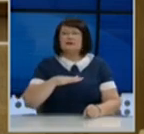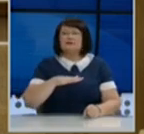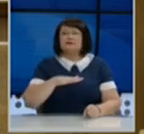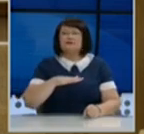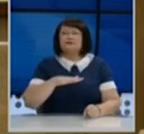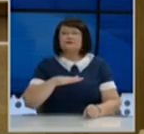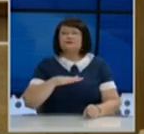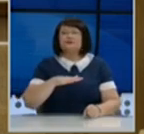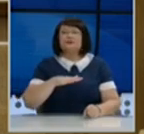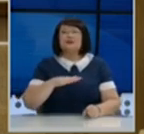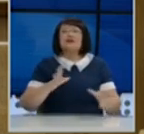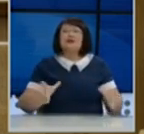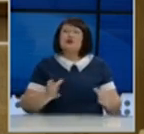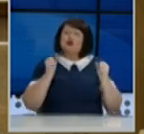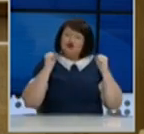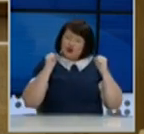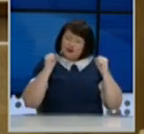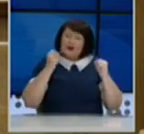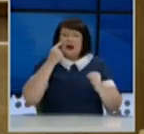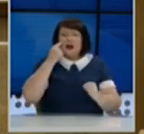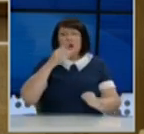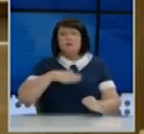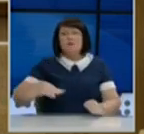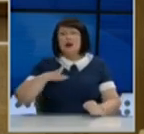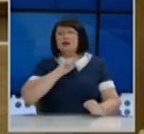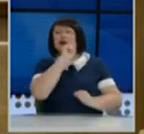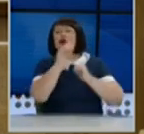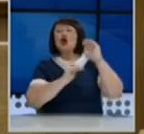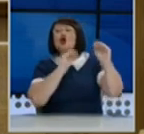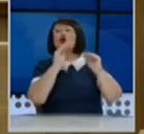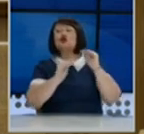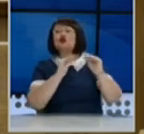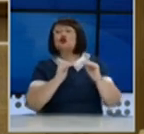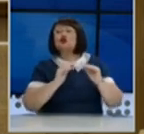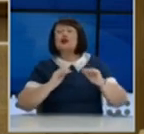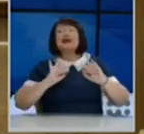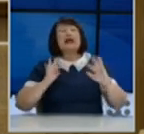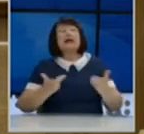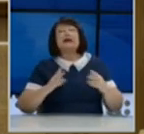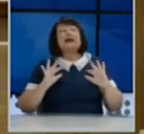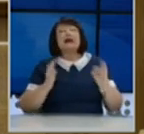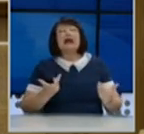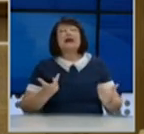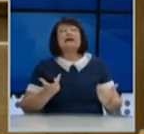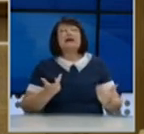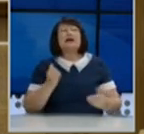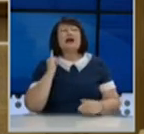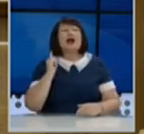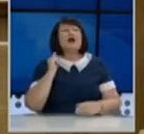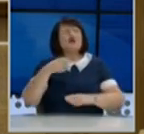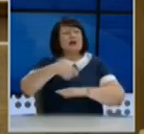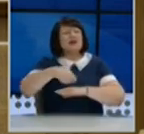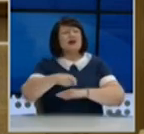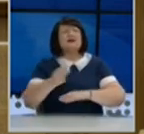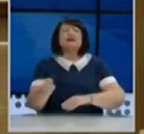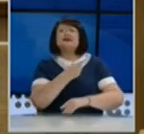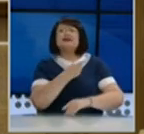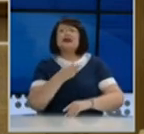και οι επιζώντες του Ματιού που ρωτούν γιατί ακόμη δεν έχει δικαστεί